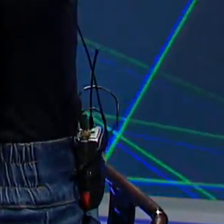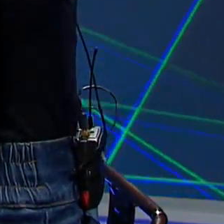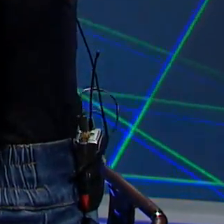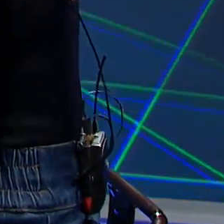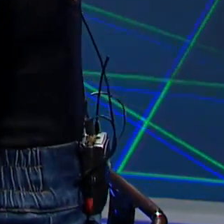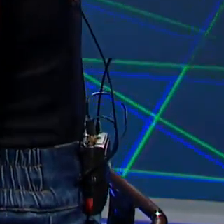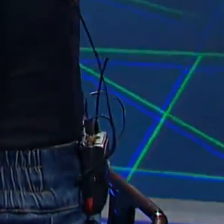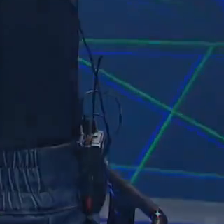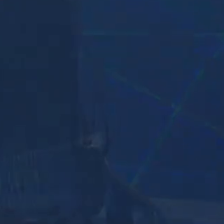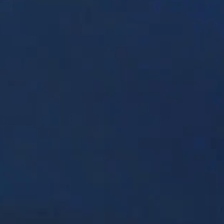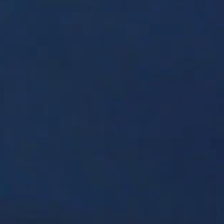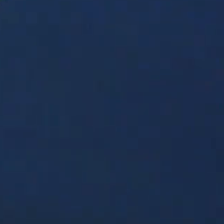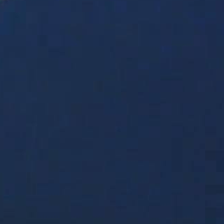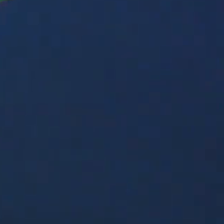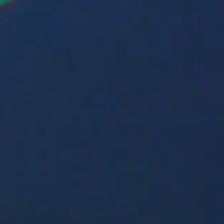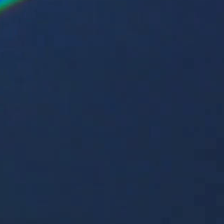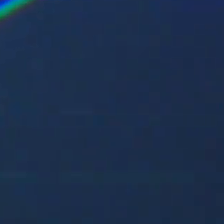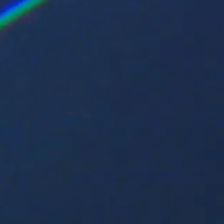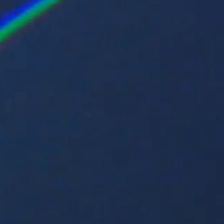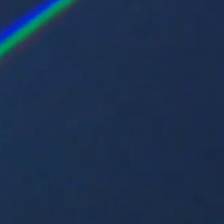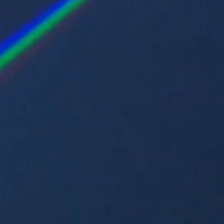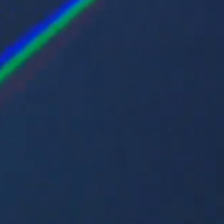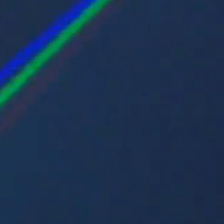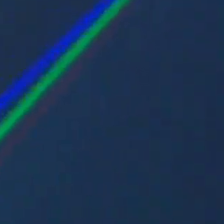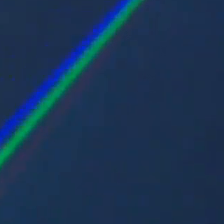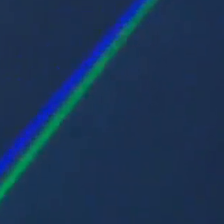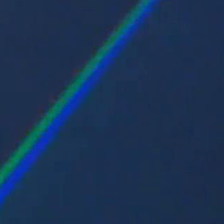Montre ton rire ou ton chagrin.